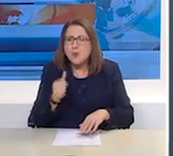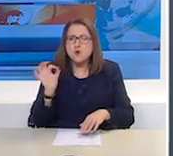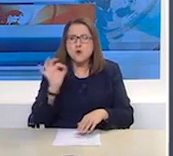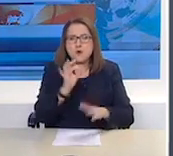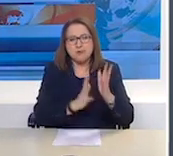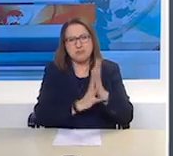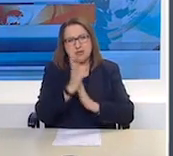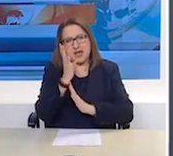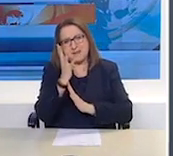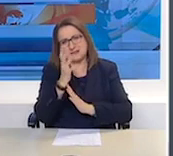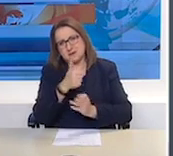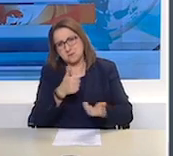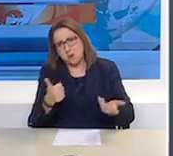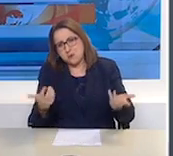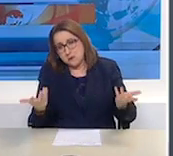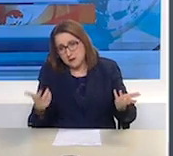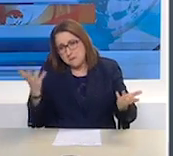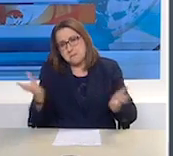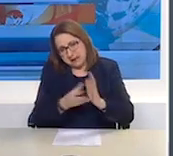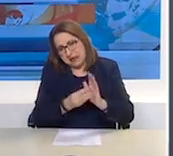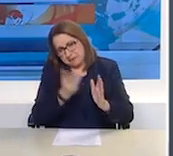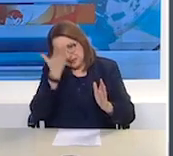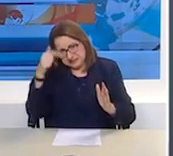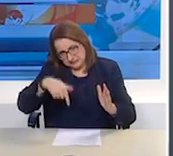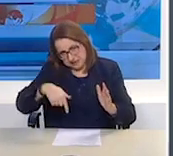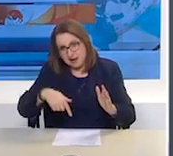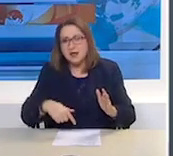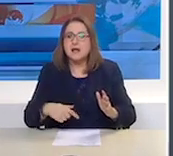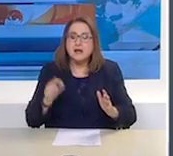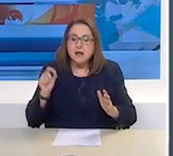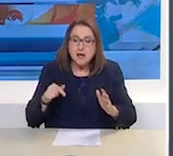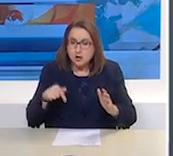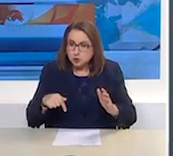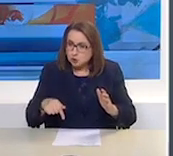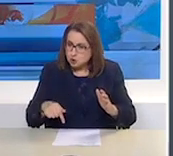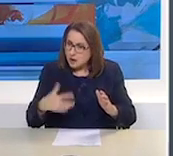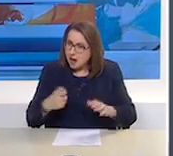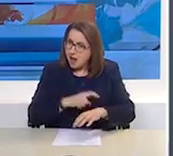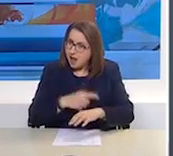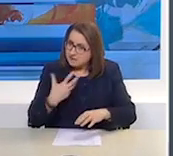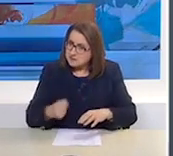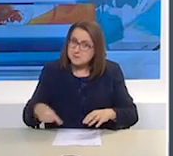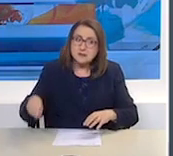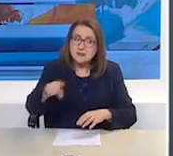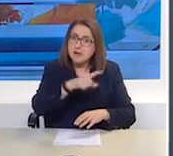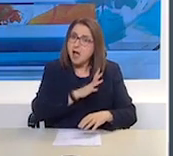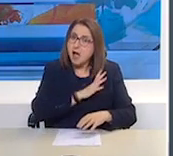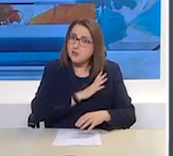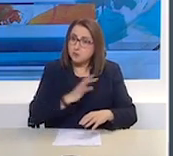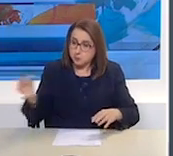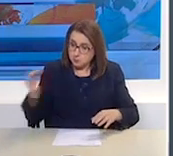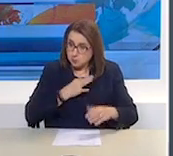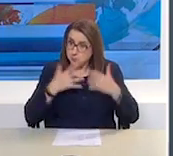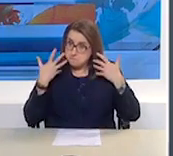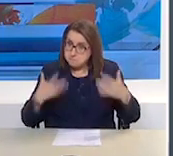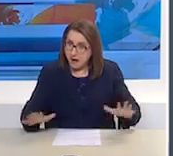κρουσμάτων, η επάρκεια των ασθενών που ήδη υπάρχουν αυτή τη στιγμή στην Ελλάδα, που έχουν περάσει την νόσο δηλαδή και θα